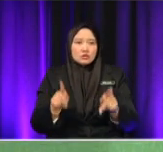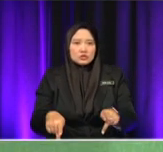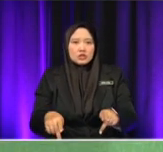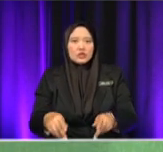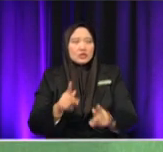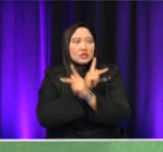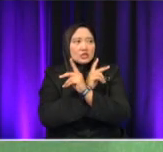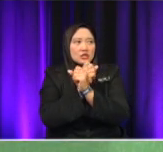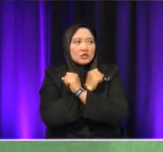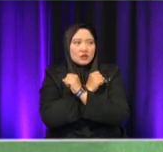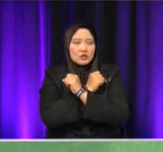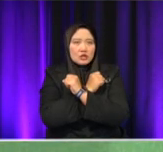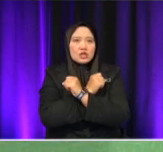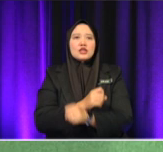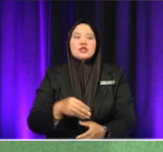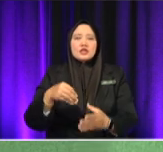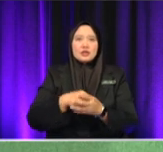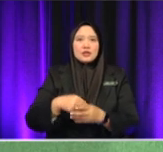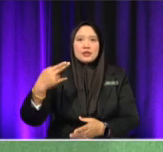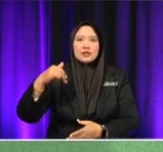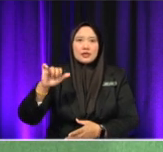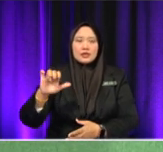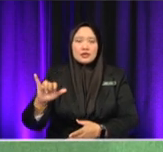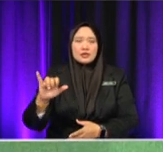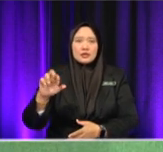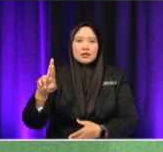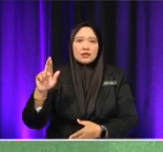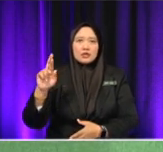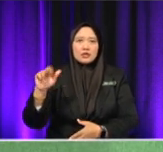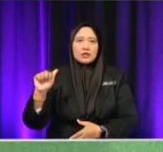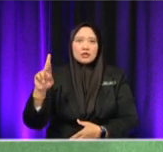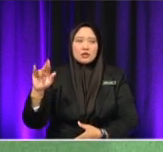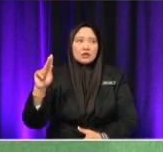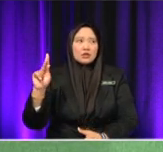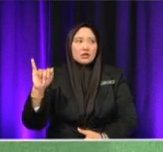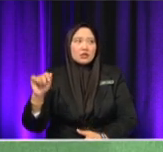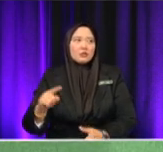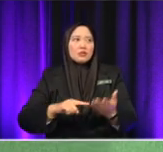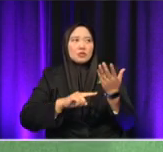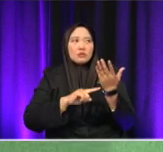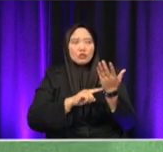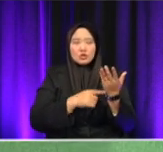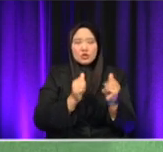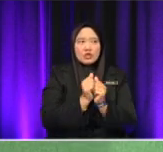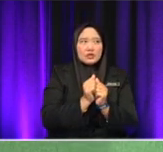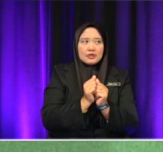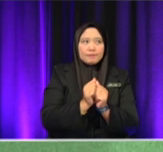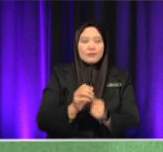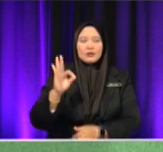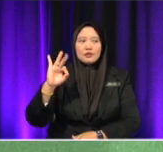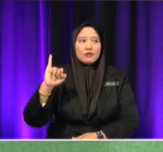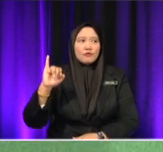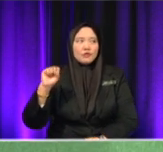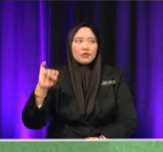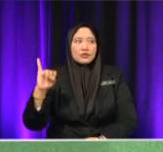haraki keperluan Maslow yaitu ee dimuliakan dengan fisiologi kemudian keselamatan ee suami patutnya memberi perlindungan kepada